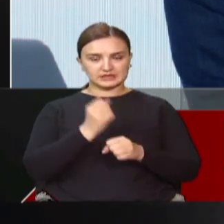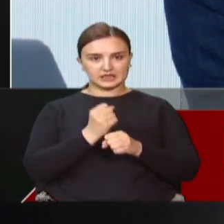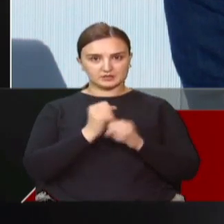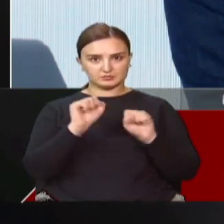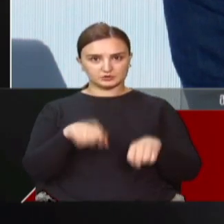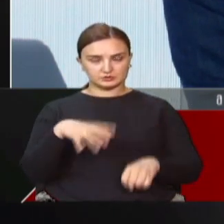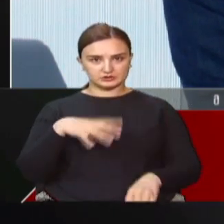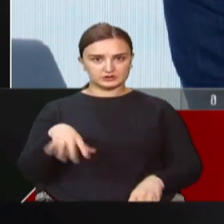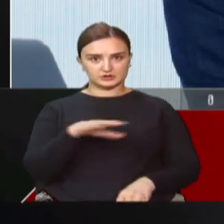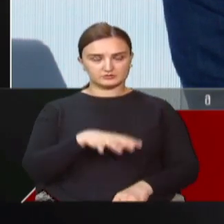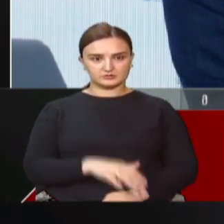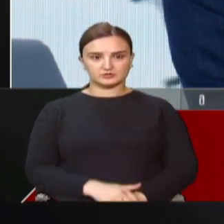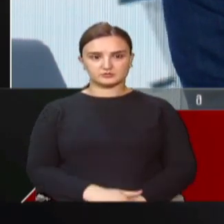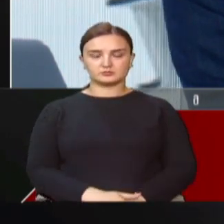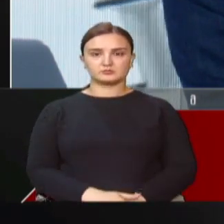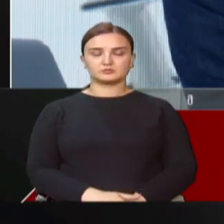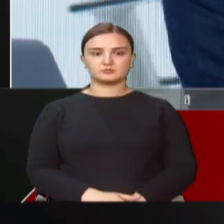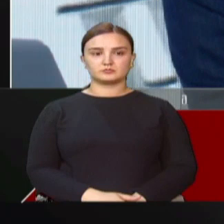sheudzlia sakartvelos.